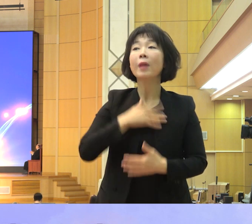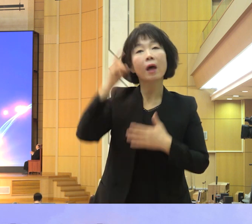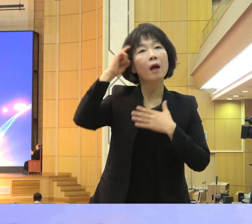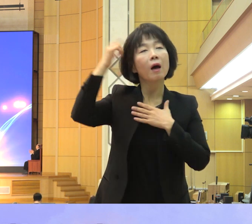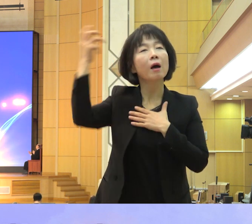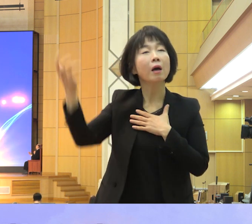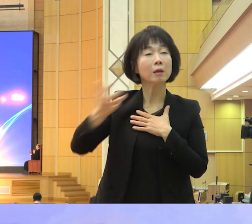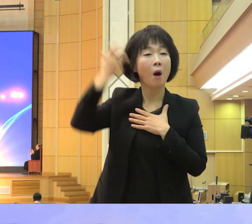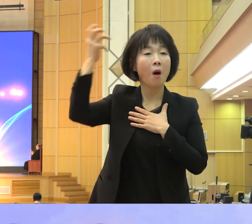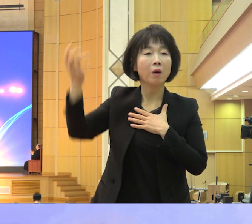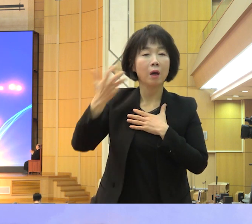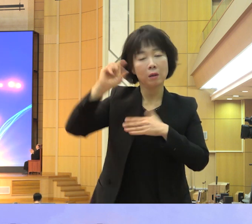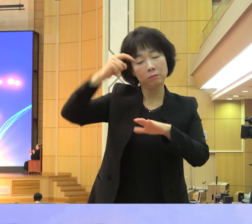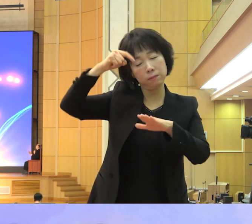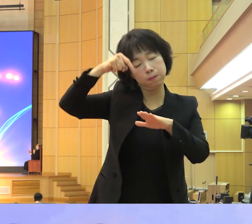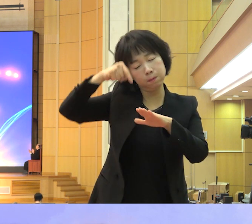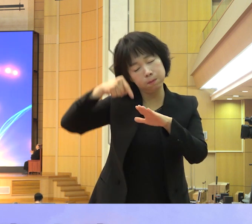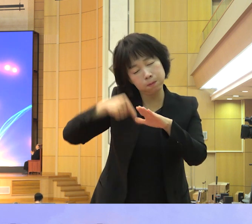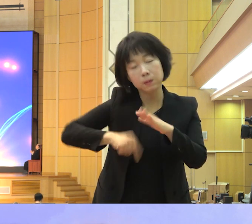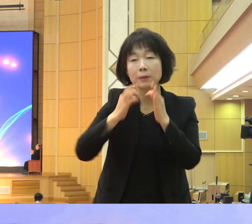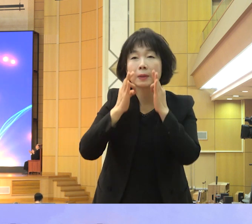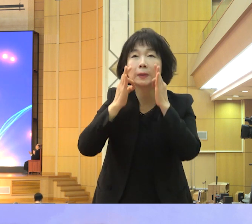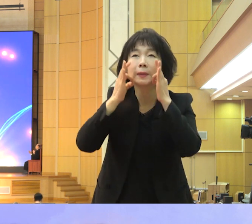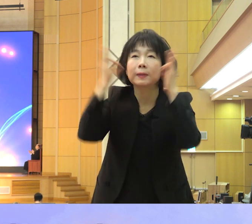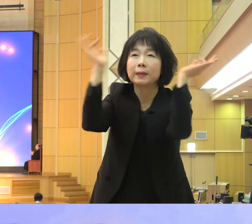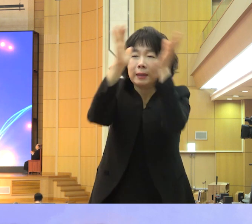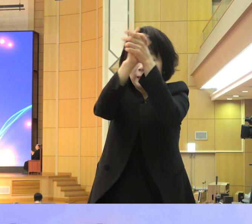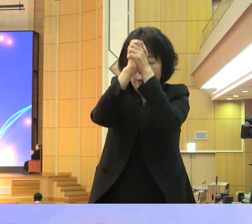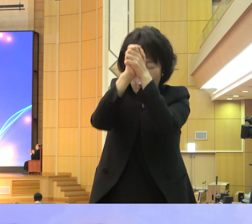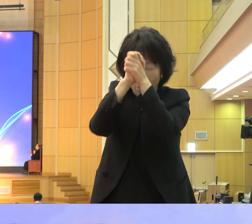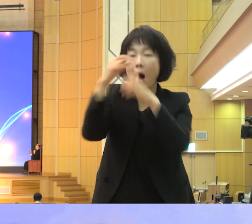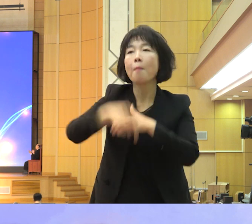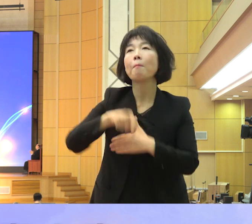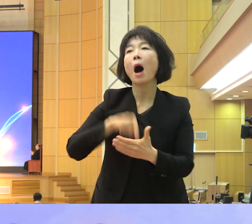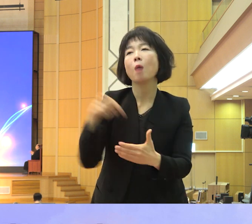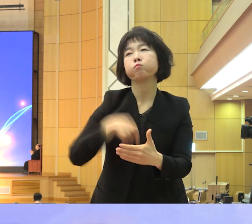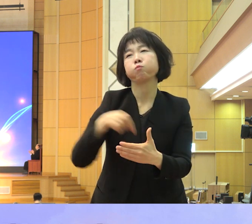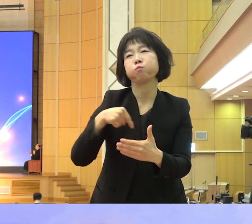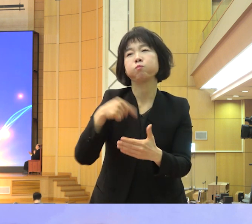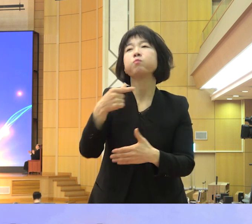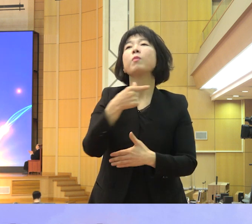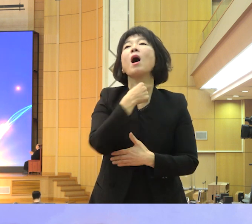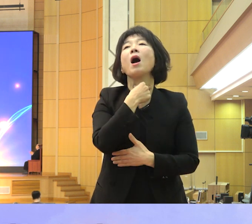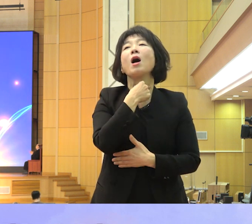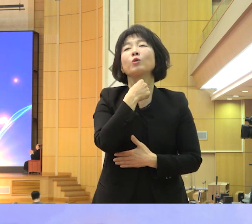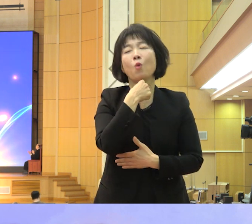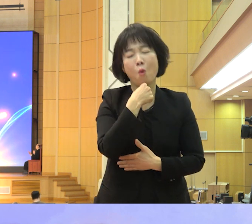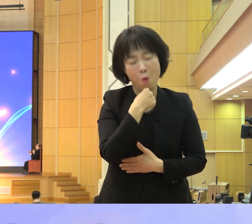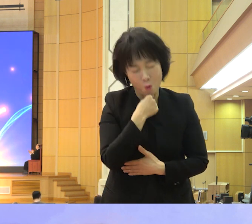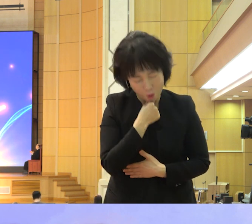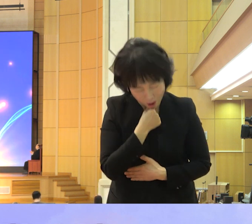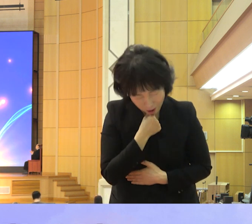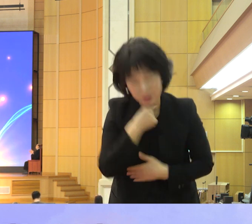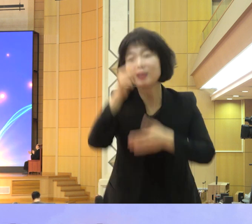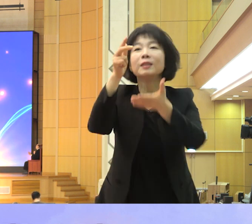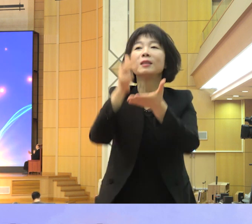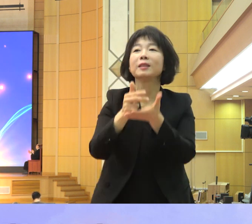아신다. 내 영의 깊은 간구 마음의